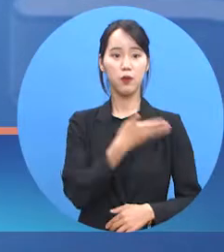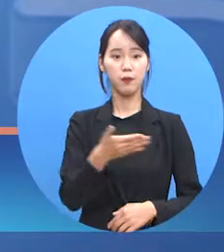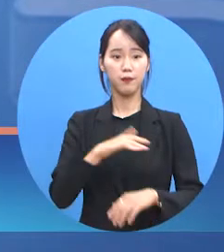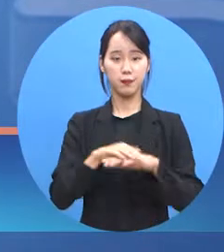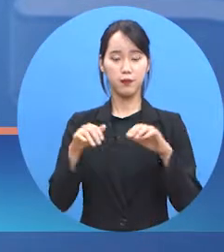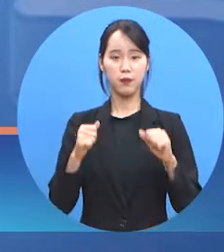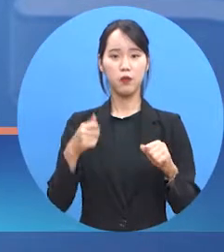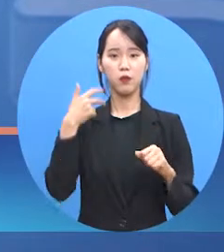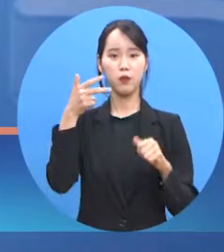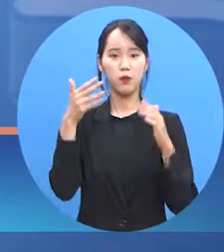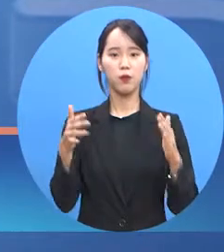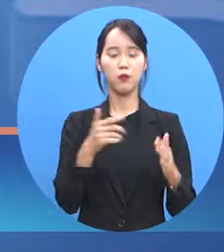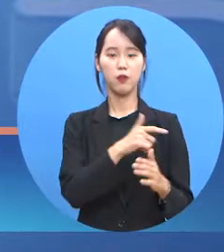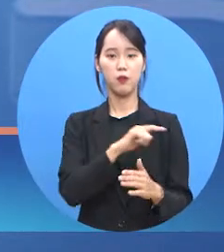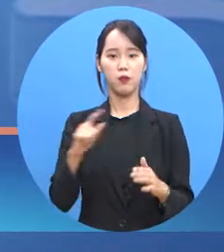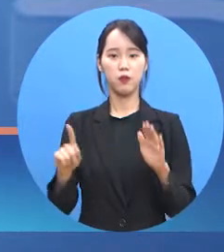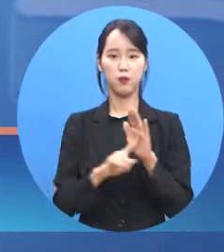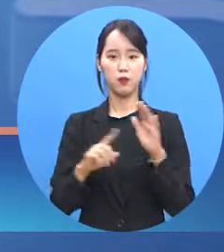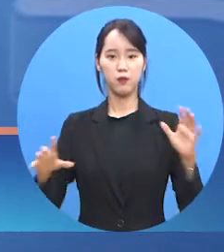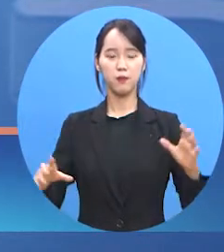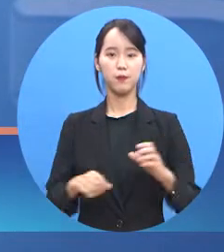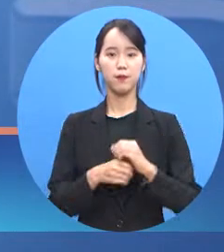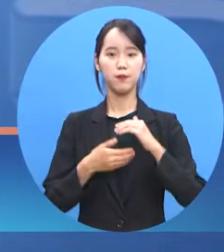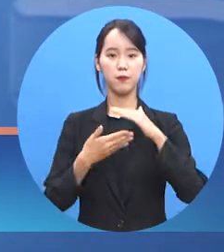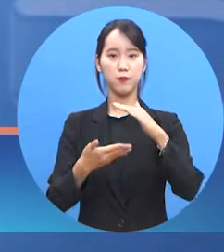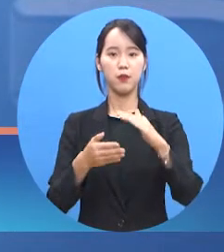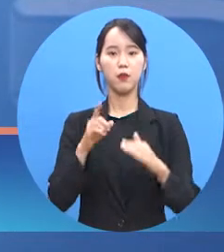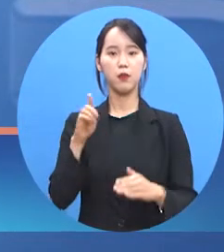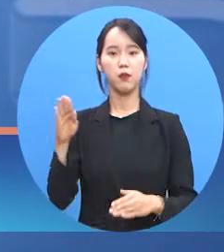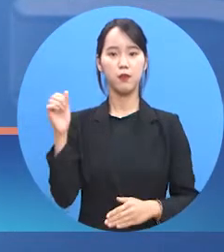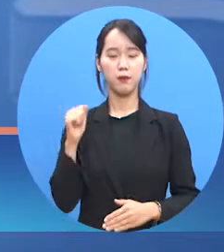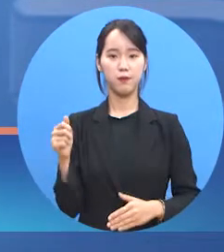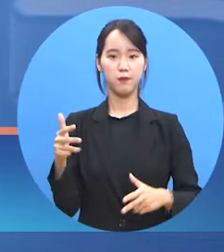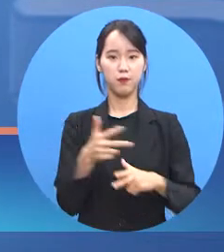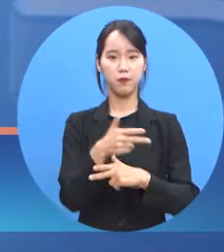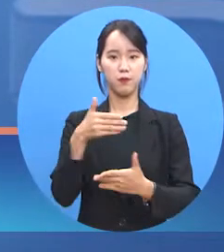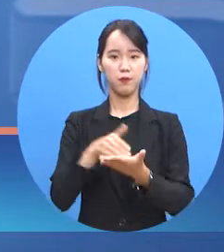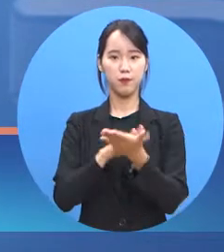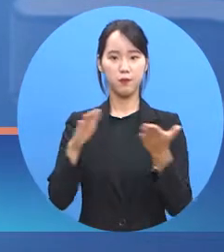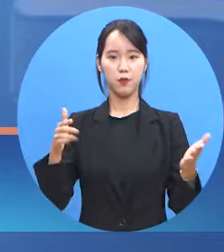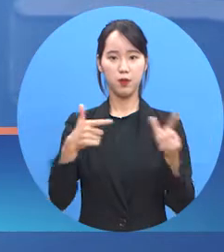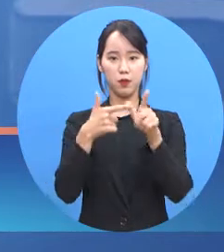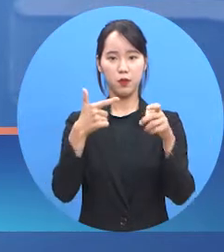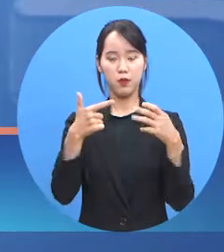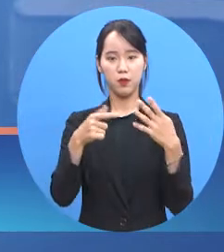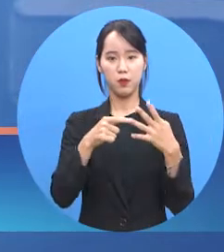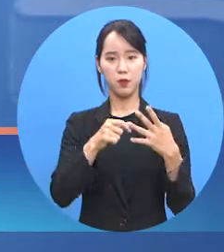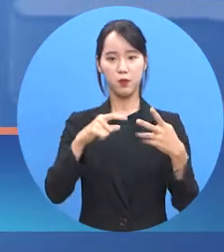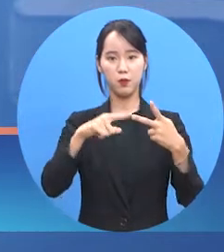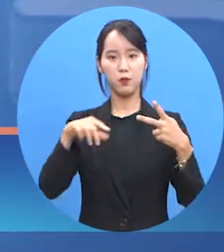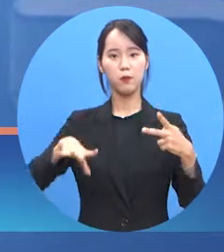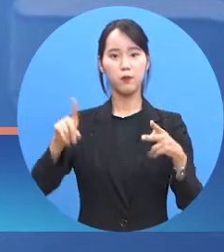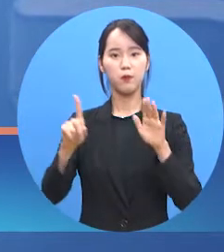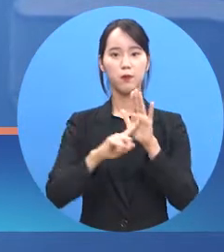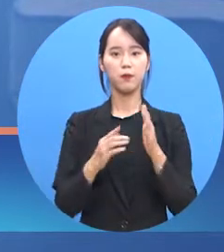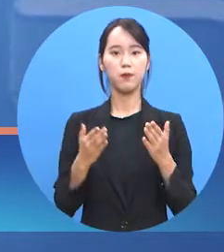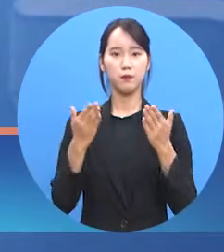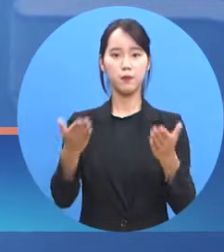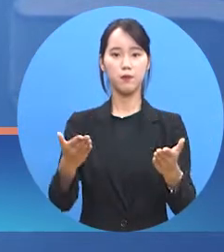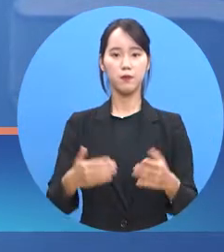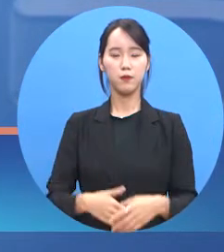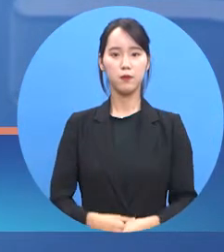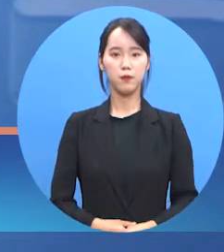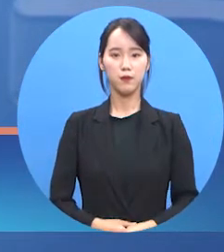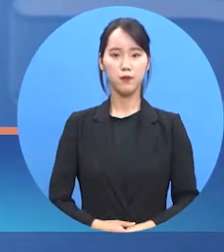여러분 안녕하십니까? 한 주간의 다양하고 생생한 소식을 모아 전해드리는 DBS 주간 뉴스입니다. 6월 셋째 주 동대문구의